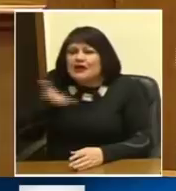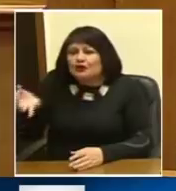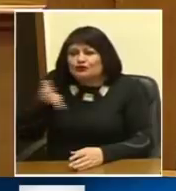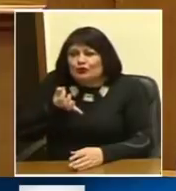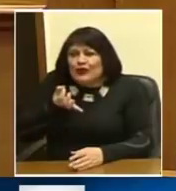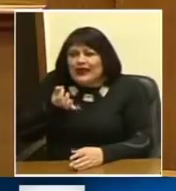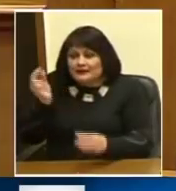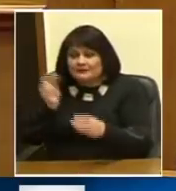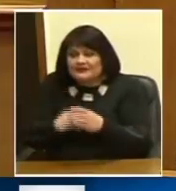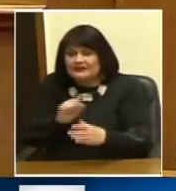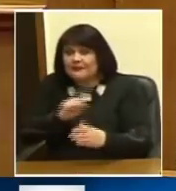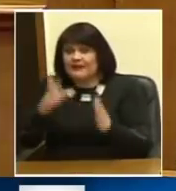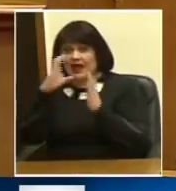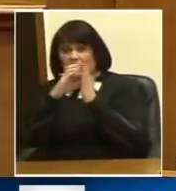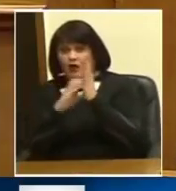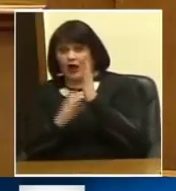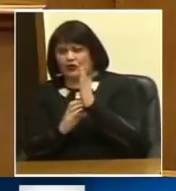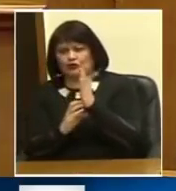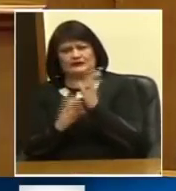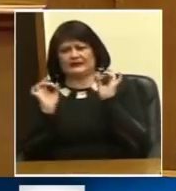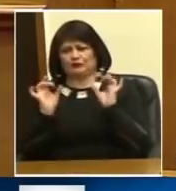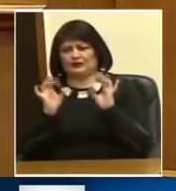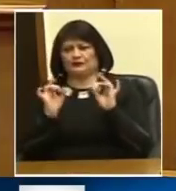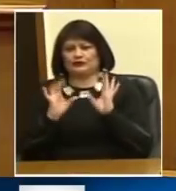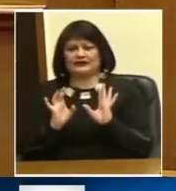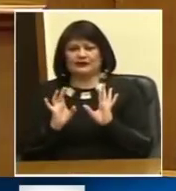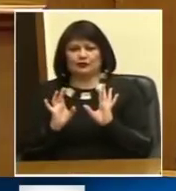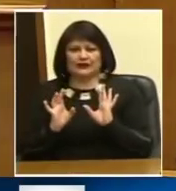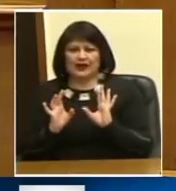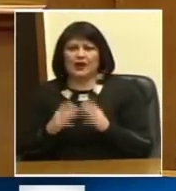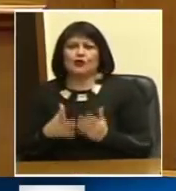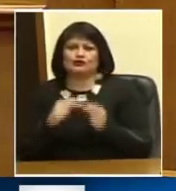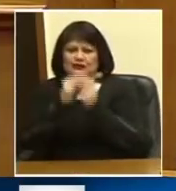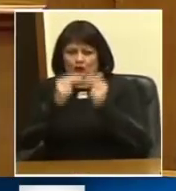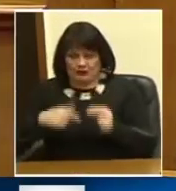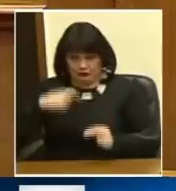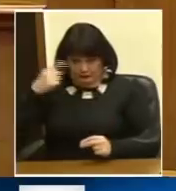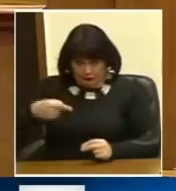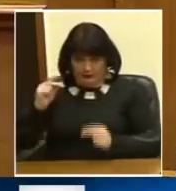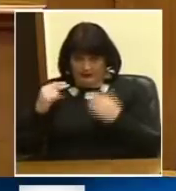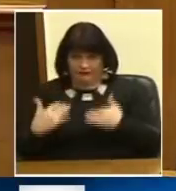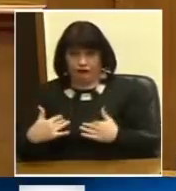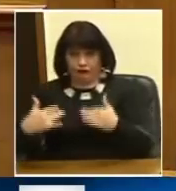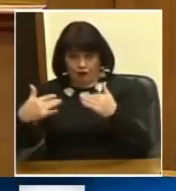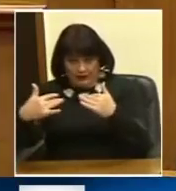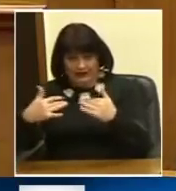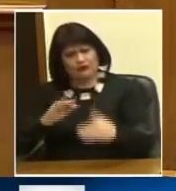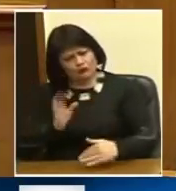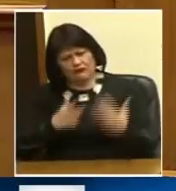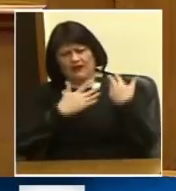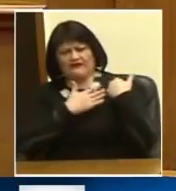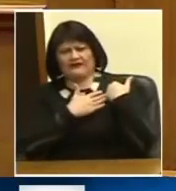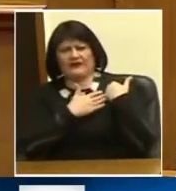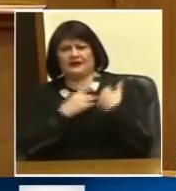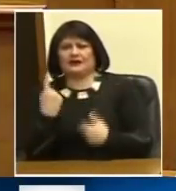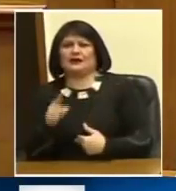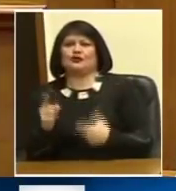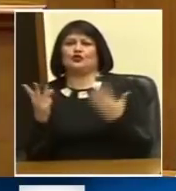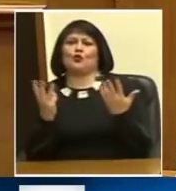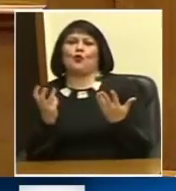κανείς κανένα άρθρο, άρα και ο ίδιος, προκειμένου στην επόμενη Βουλή, που θα είναι